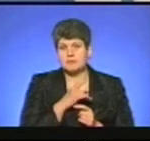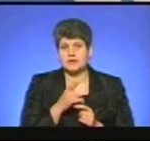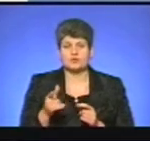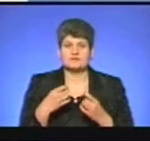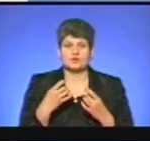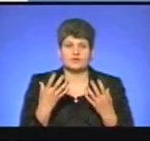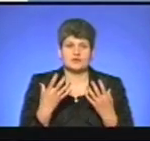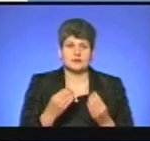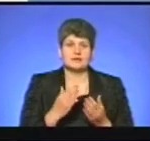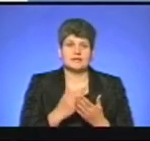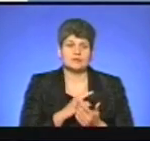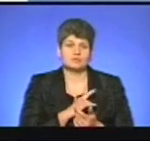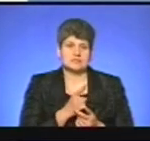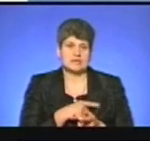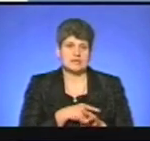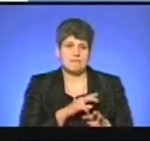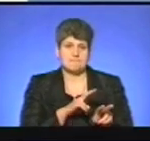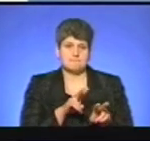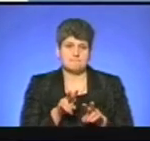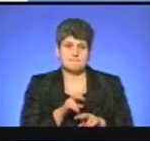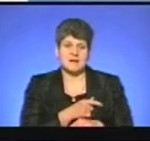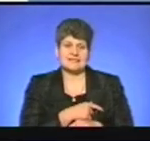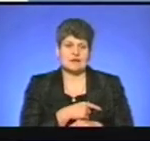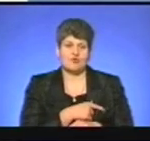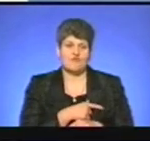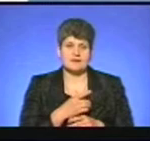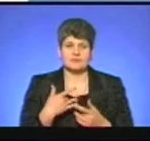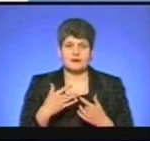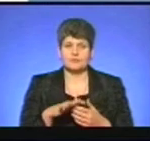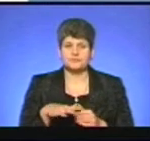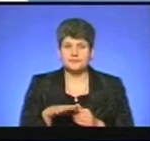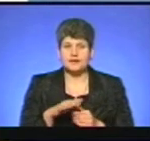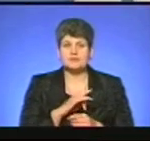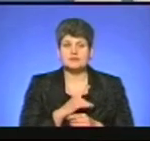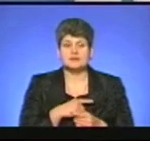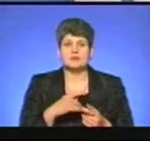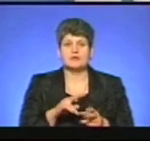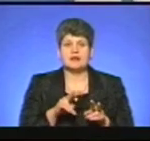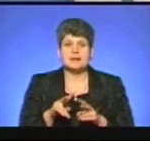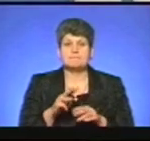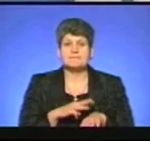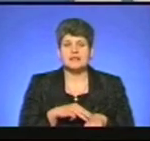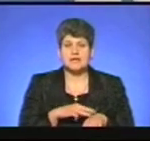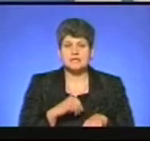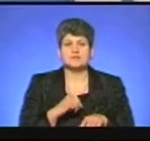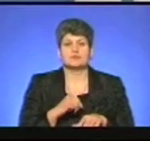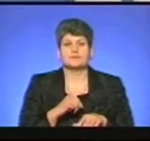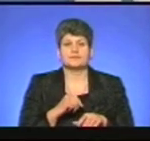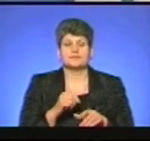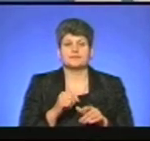днів є посилені патрулювання театрального майдану і посилені патрулювання як міліцією, так